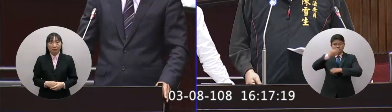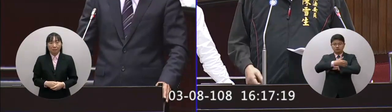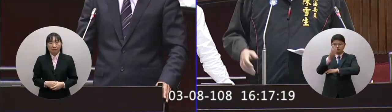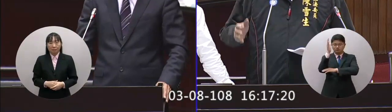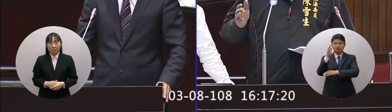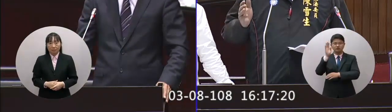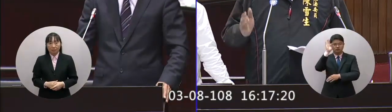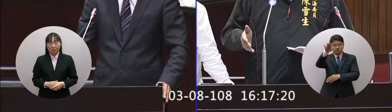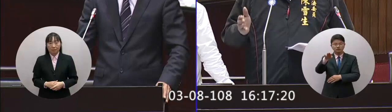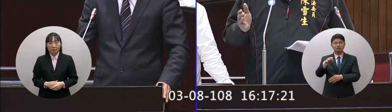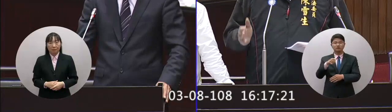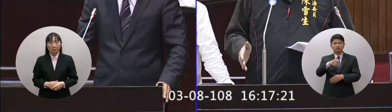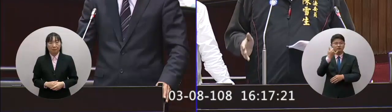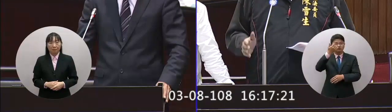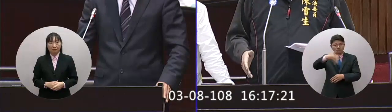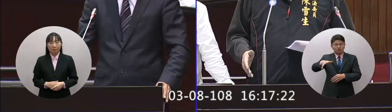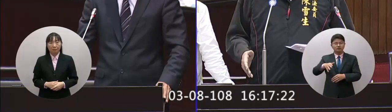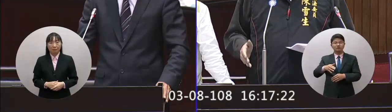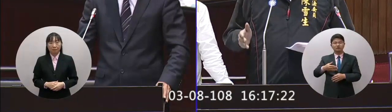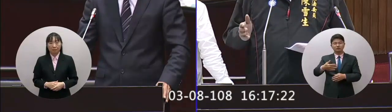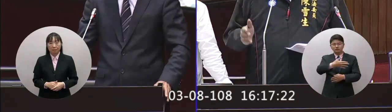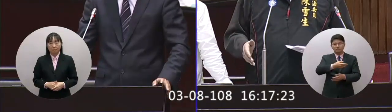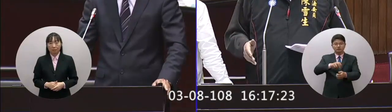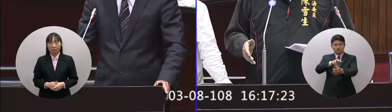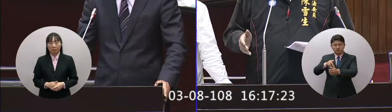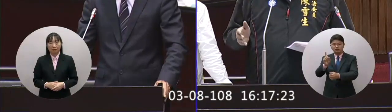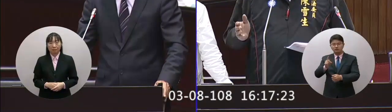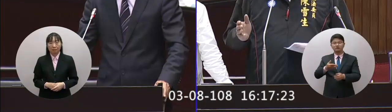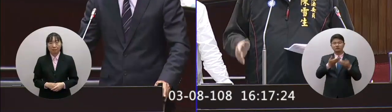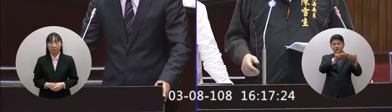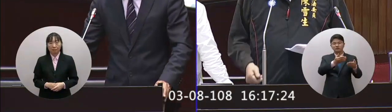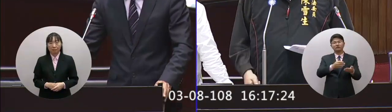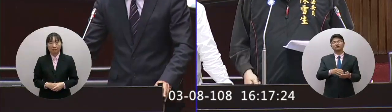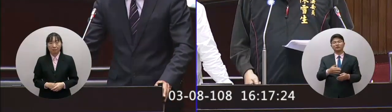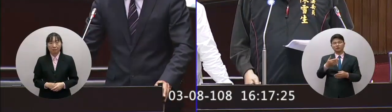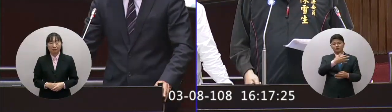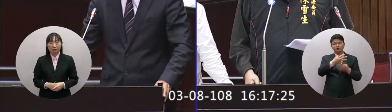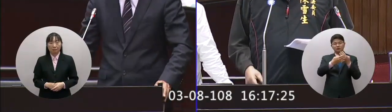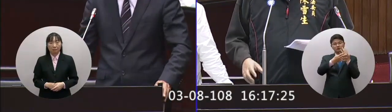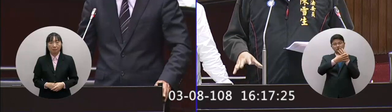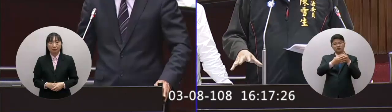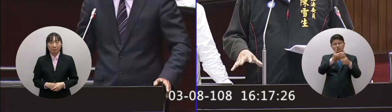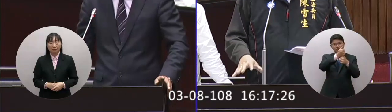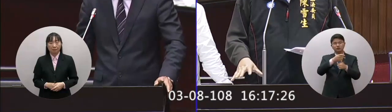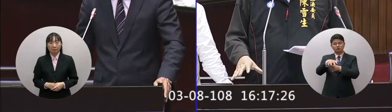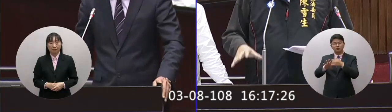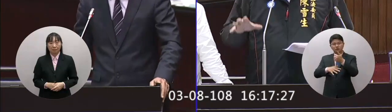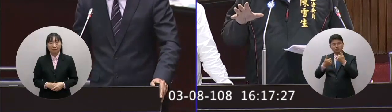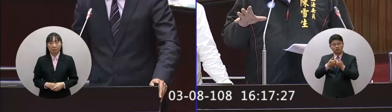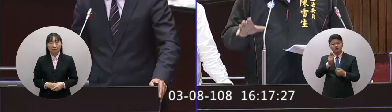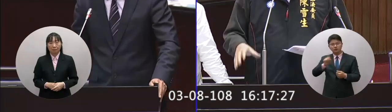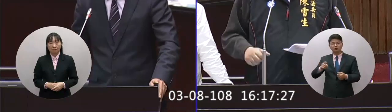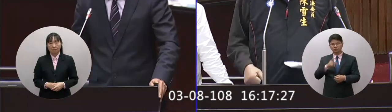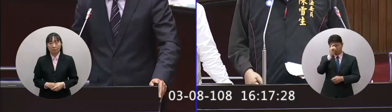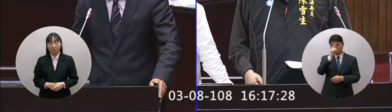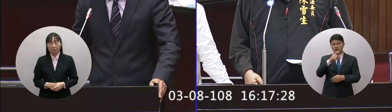相关的产业养殖的计划送到渔业署或者送到农委会的时候，不管在经费方面，